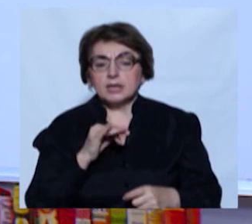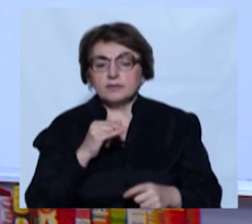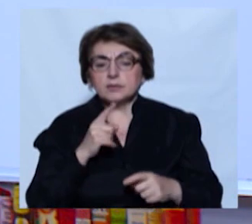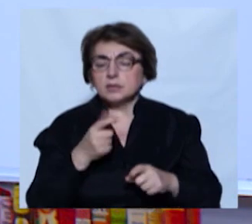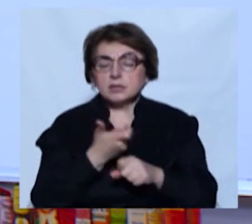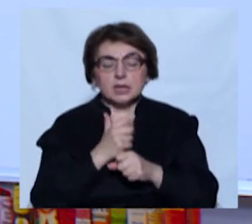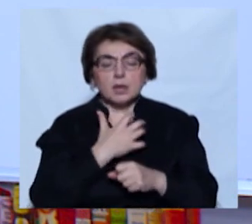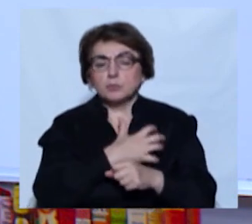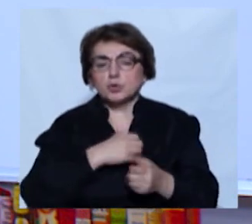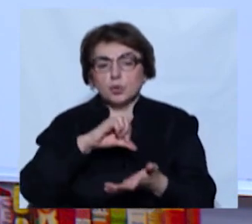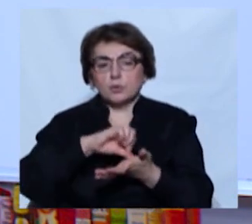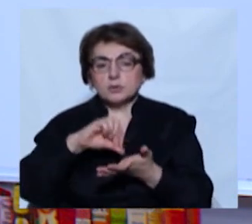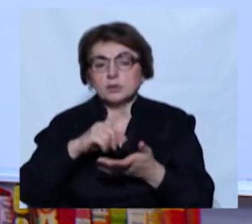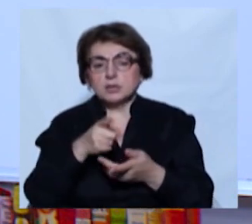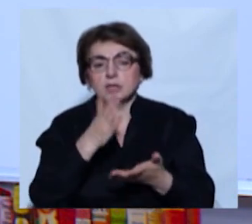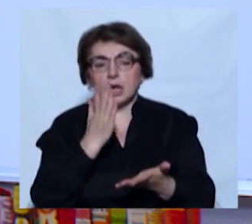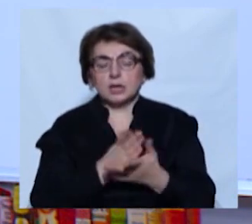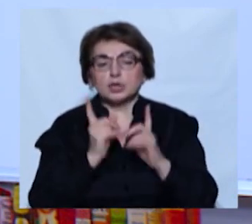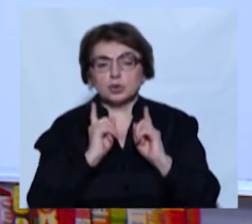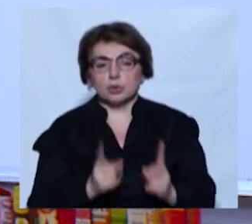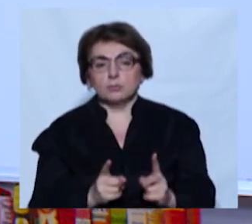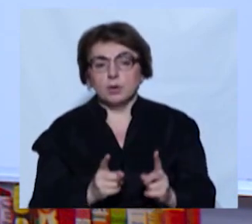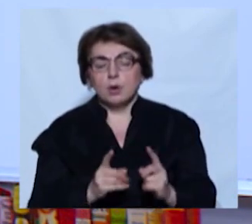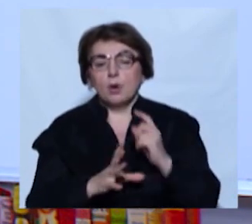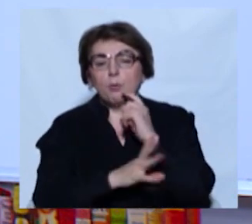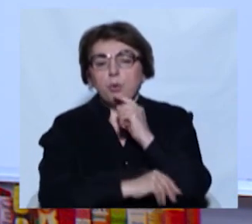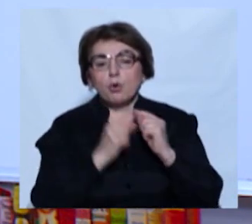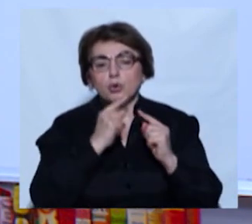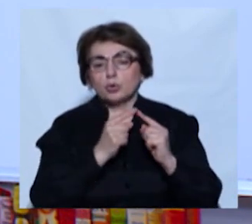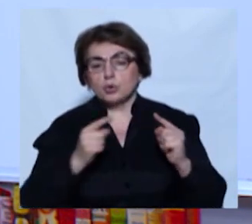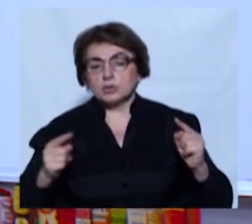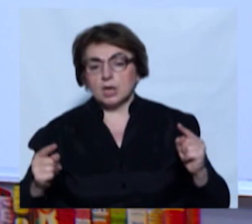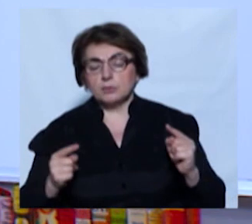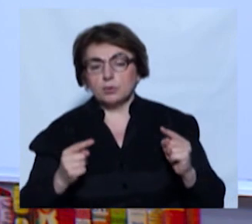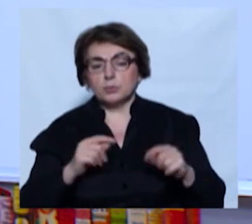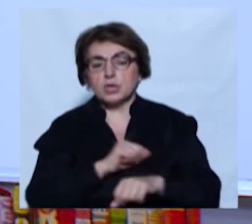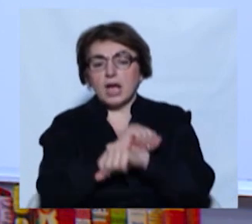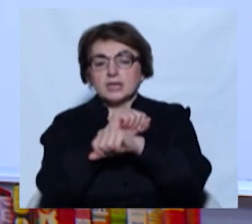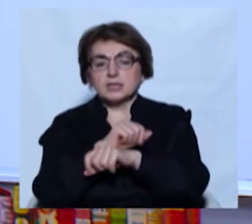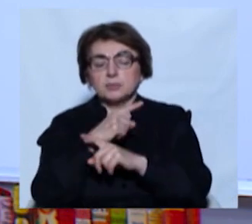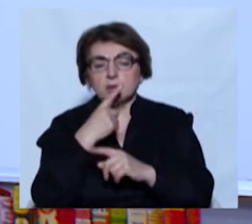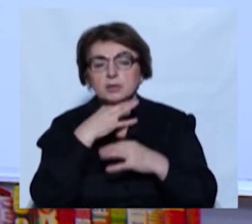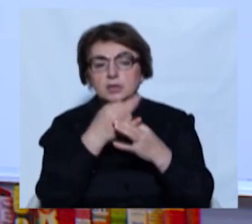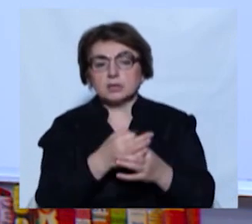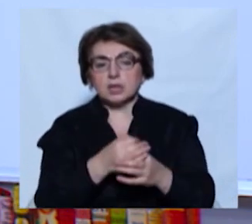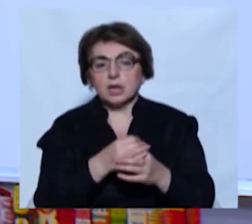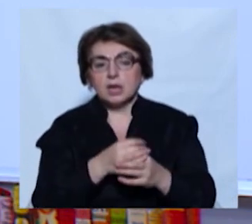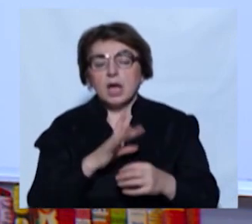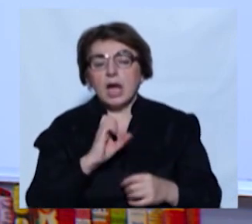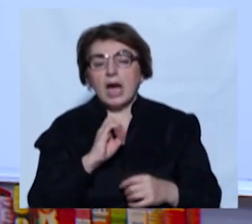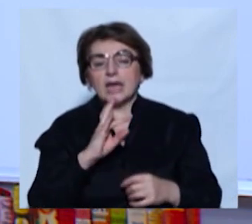მნიშვნელოვან დამსახურებად შეიძლება ითქვას, რომ ბოლო პერიოდის აქციებიდან შეგვიძლია გამოვყოთ აქცია, რომელიც